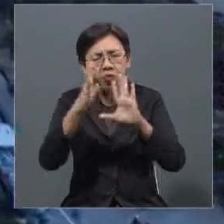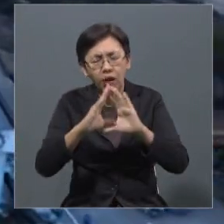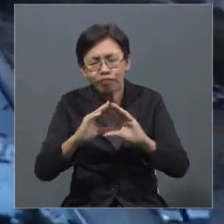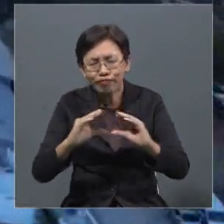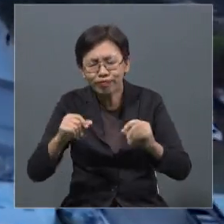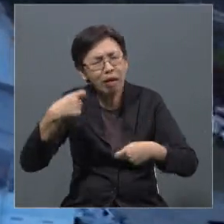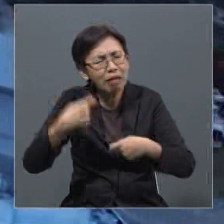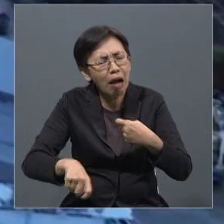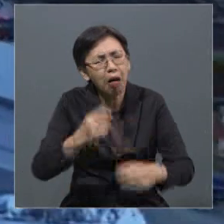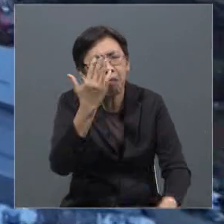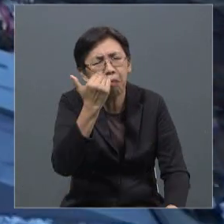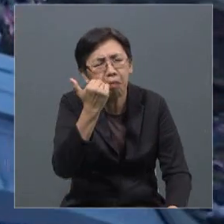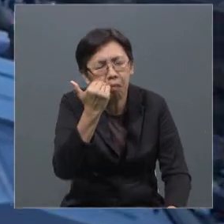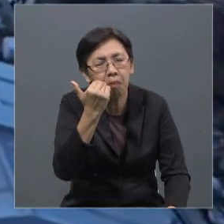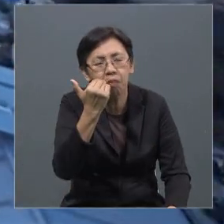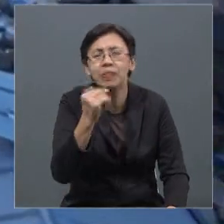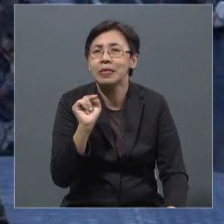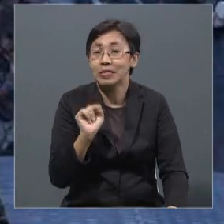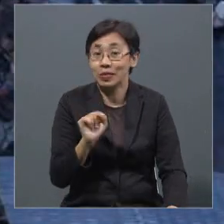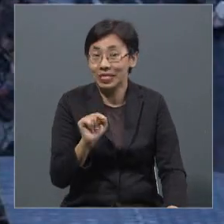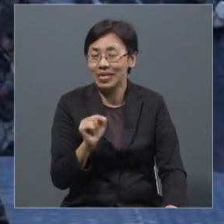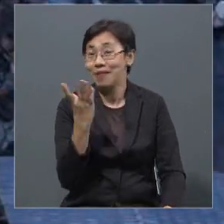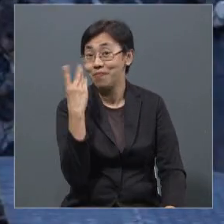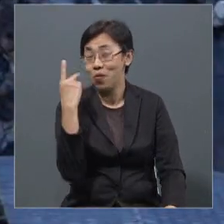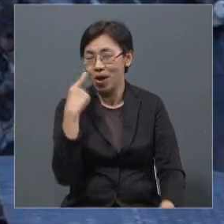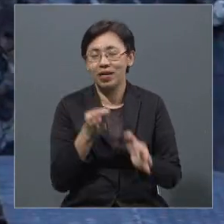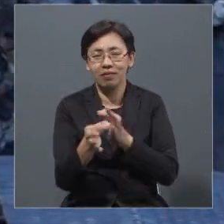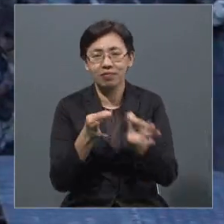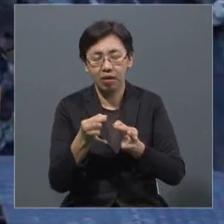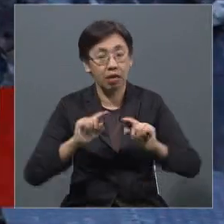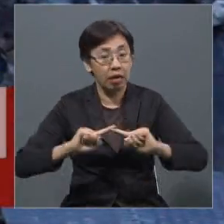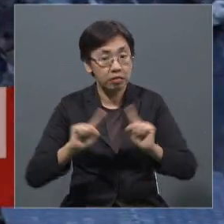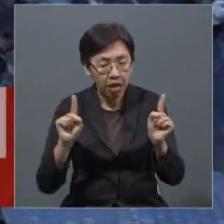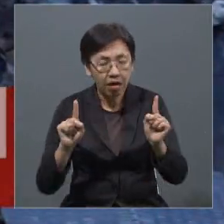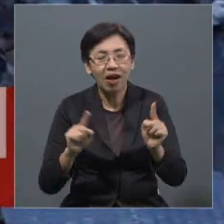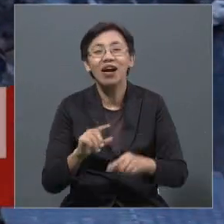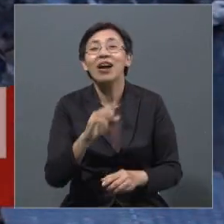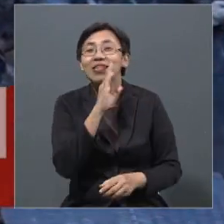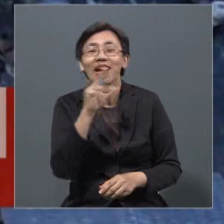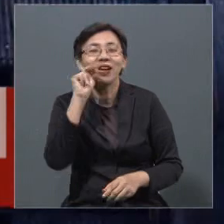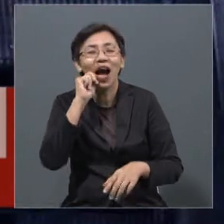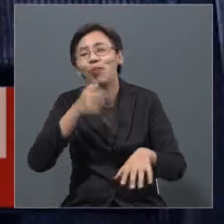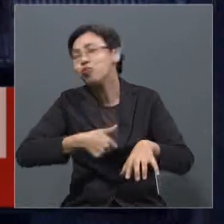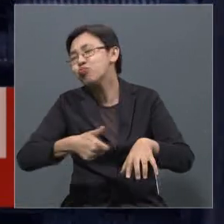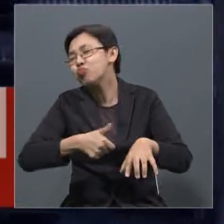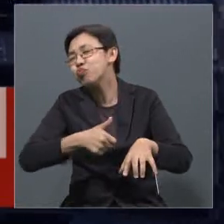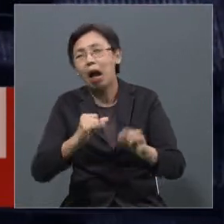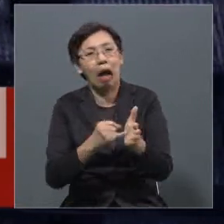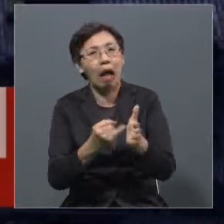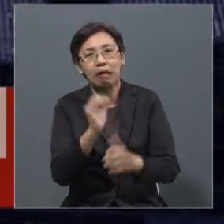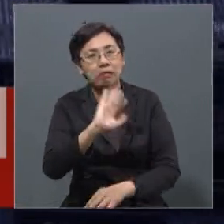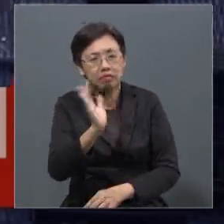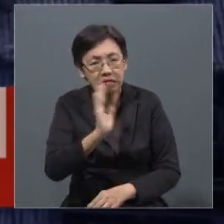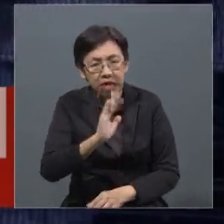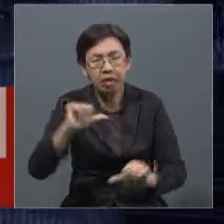ไม่ได้ซะทีคือเมื่อวานเนี้ยผมบอกคุณผู้ชมไว้ว่ามันไม่เหมือนกับไฟปกติที่เอาน้ำไปดับอันนี้พเป็นสารเคมีบางอย่างมันต้องมี